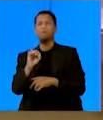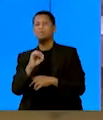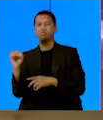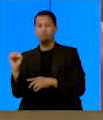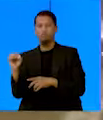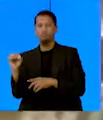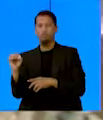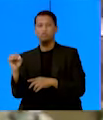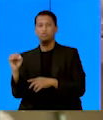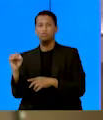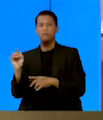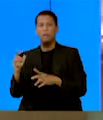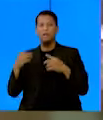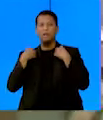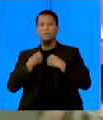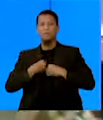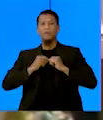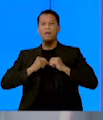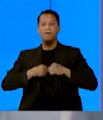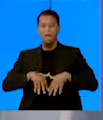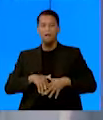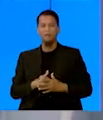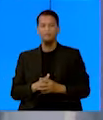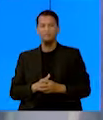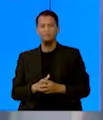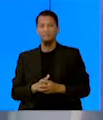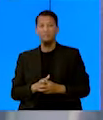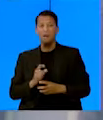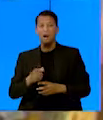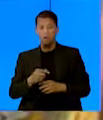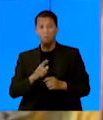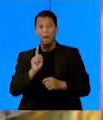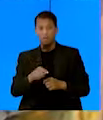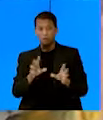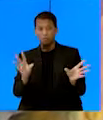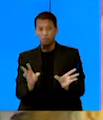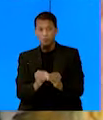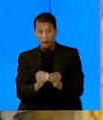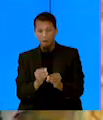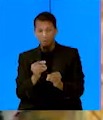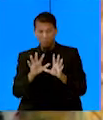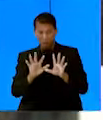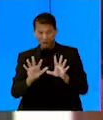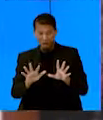setelan kebaya. Bahkan bisa lebih murah lagi jika membeli dalam jumlah besar untuk dijual